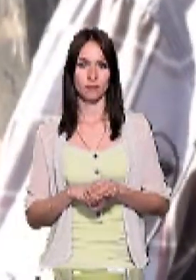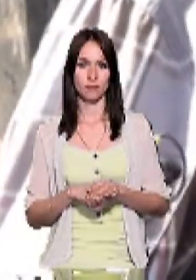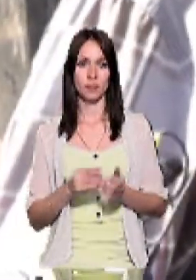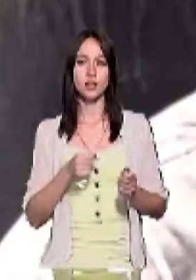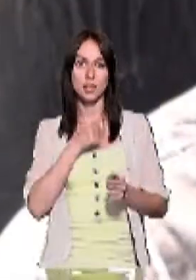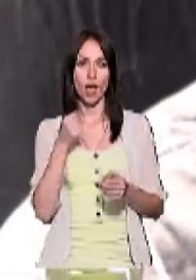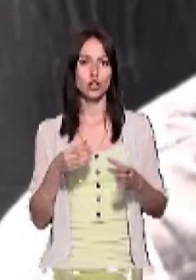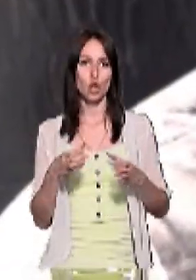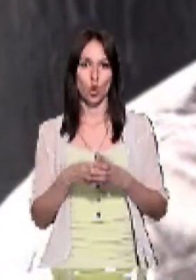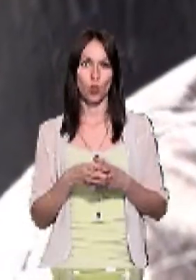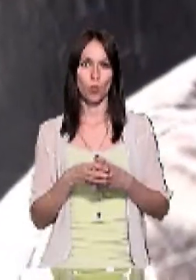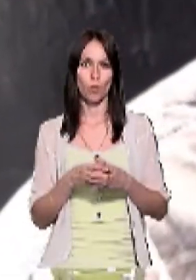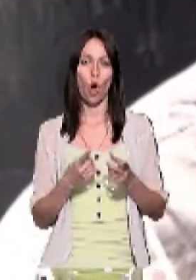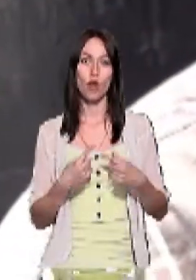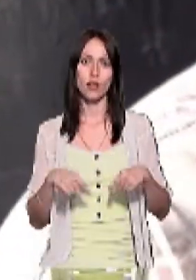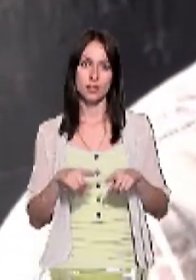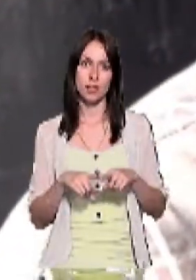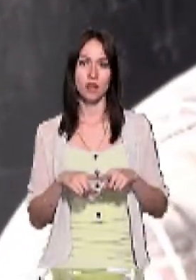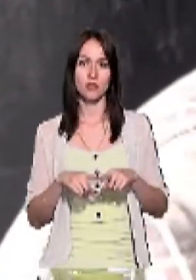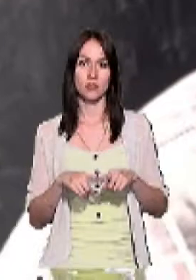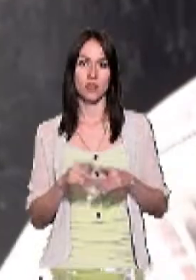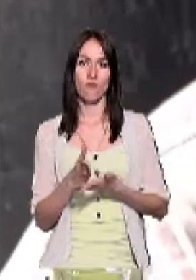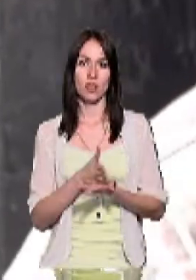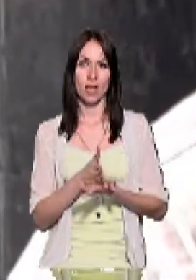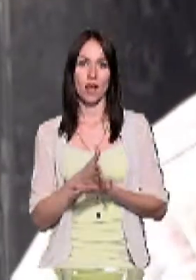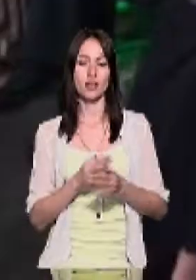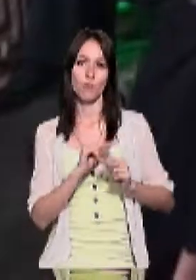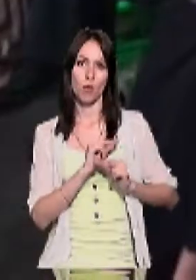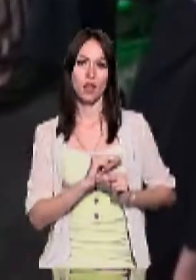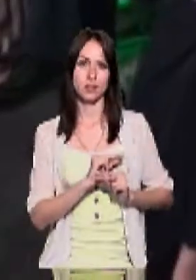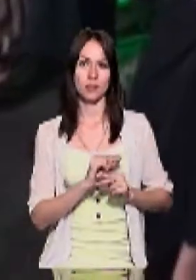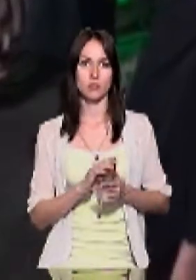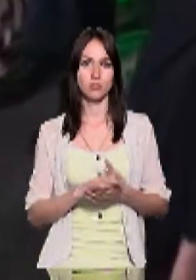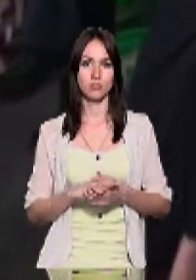Старші групи, організація ветеранів праці.